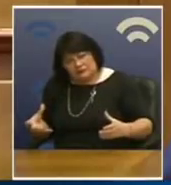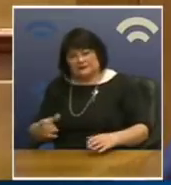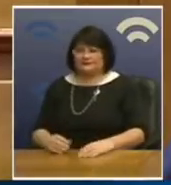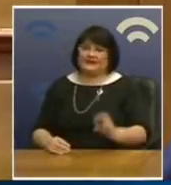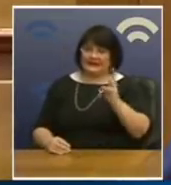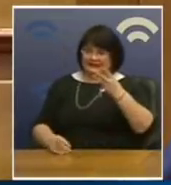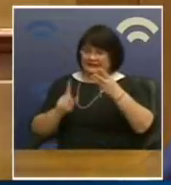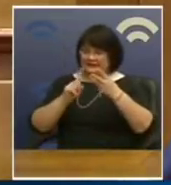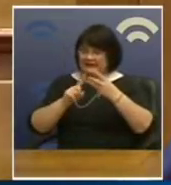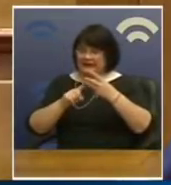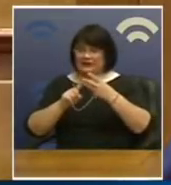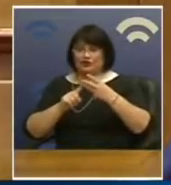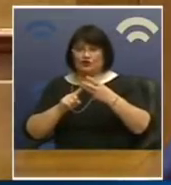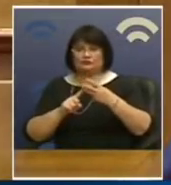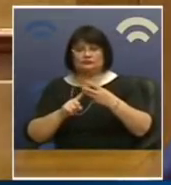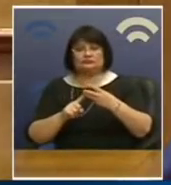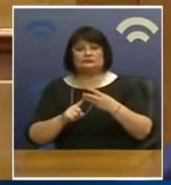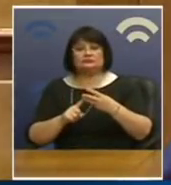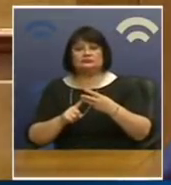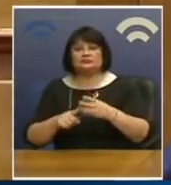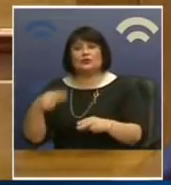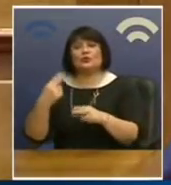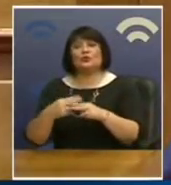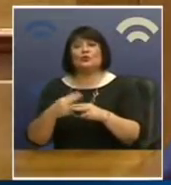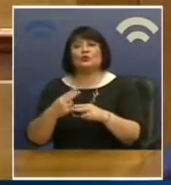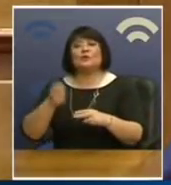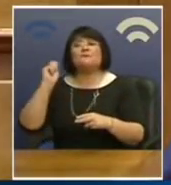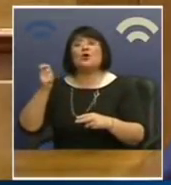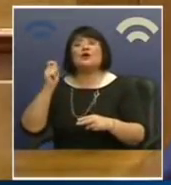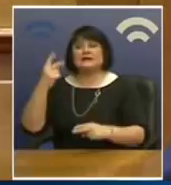τρίτος είναι η αποκατάσταση της αξιοπιστίας της πολιτικής.